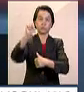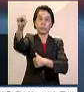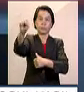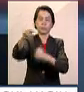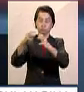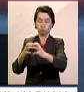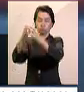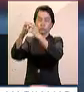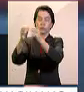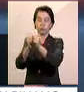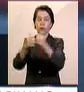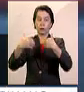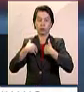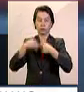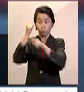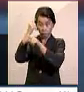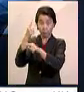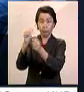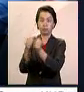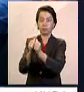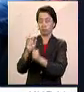akan tubuhkan dengan ada persefahaman.